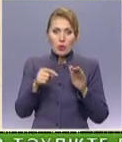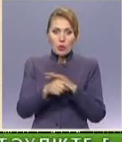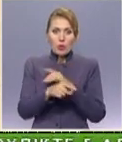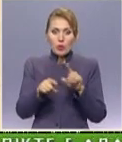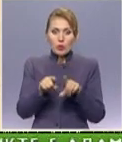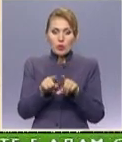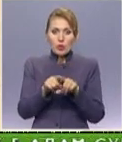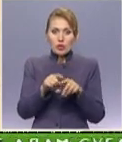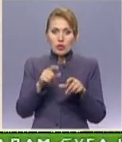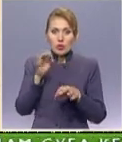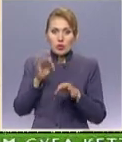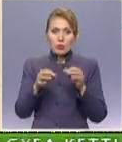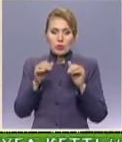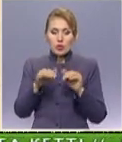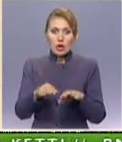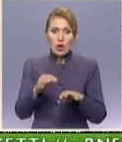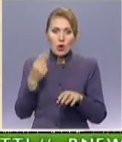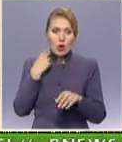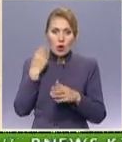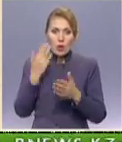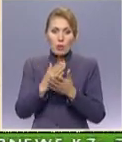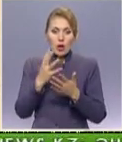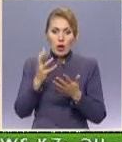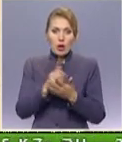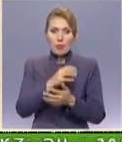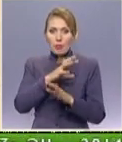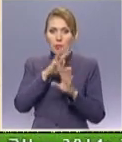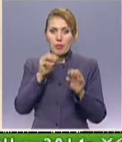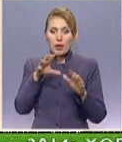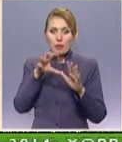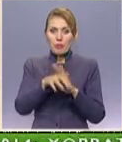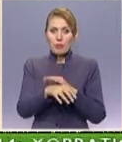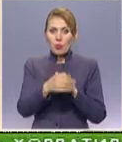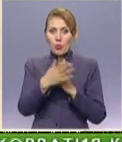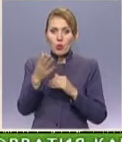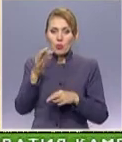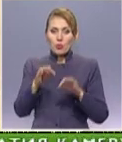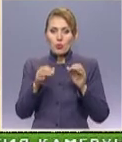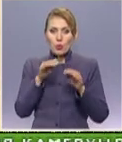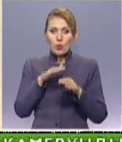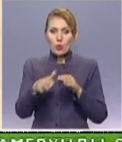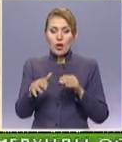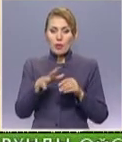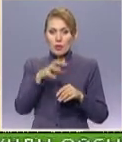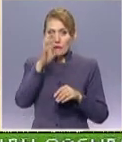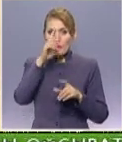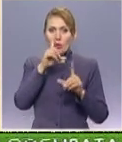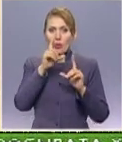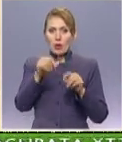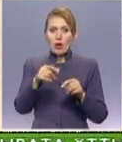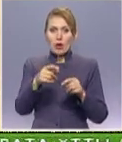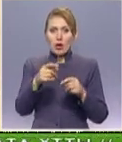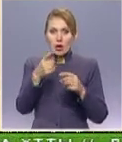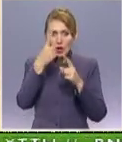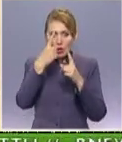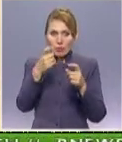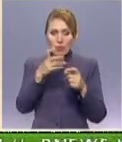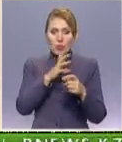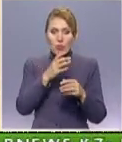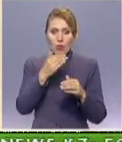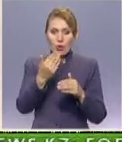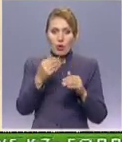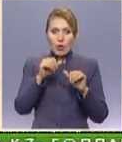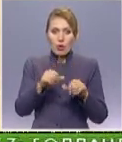жүргендер, яғни сот шешімі қарызы бар деп тапқандардың барлығы кіреді. Оларға сот орындаушылары елден шығармау туралы қаулы қабылдаған. Бұл